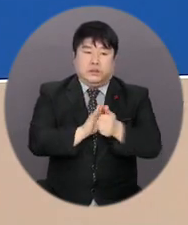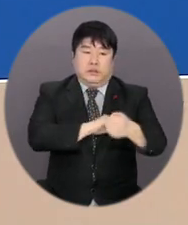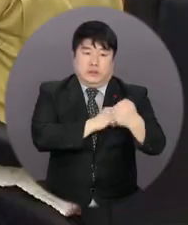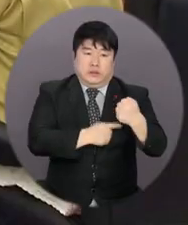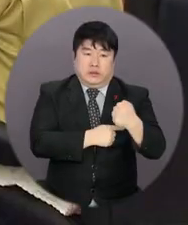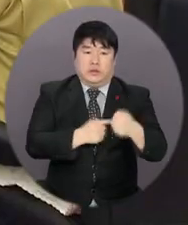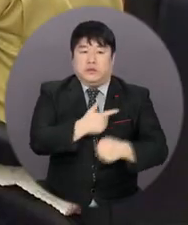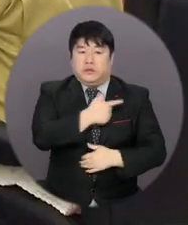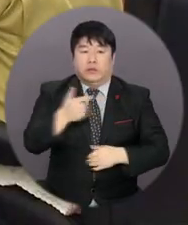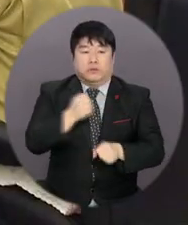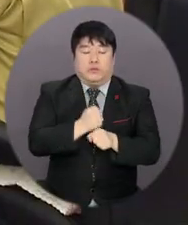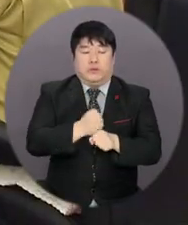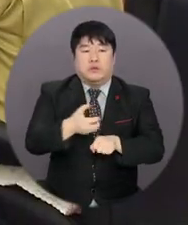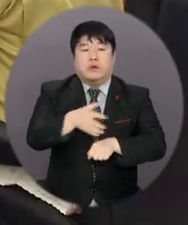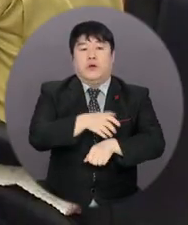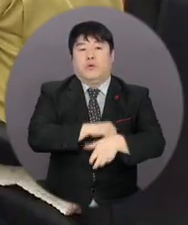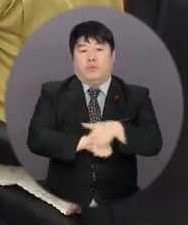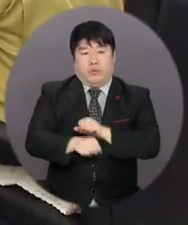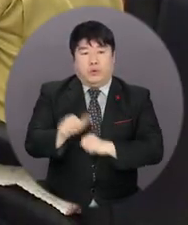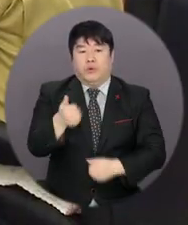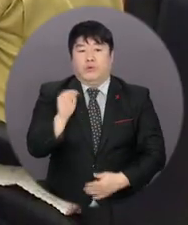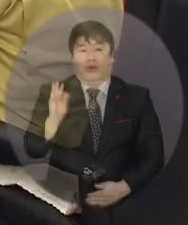본격화 되고 있습니다 mbc 뉴스 예상입니다